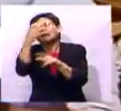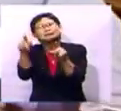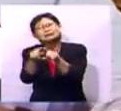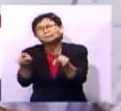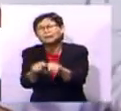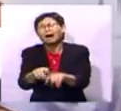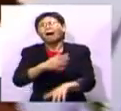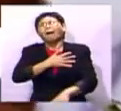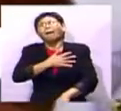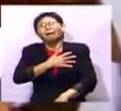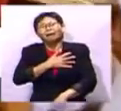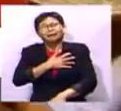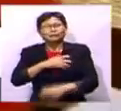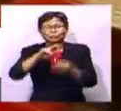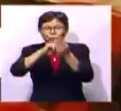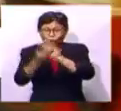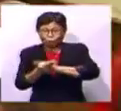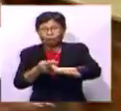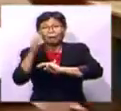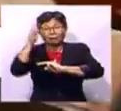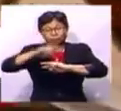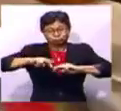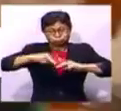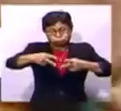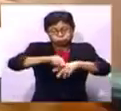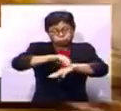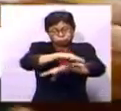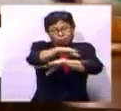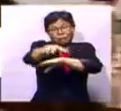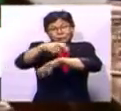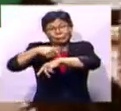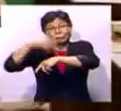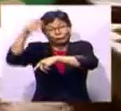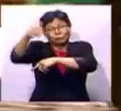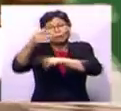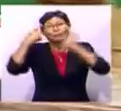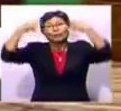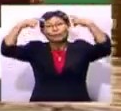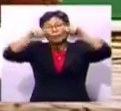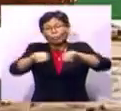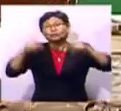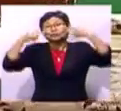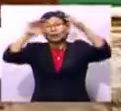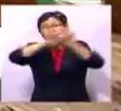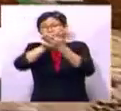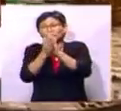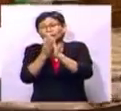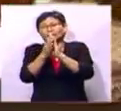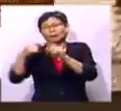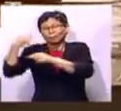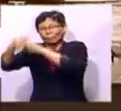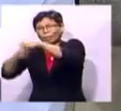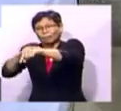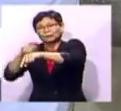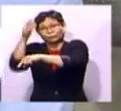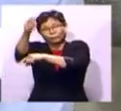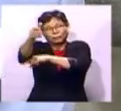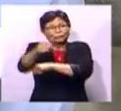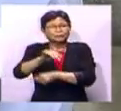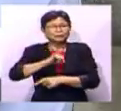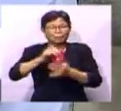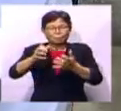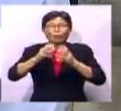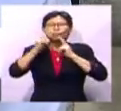yang dilakukan pasti memberi kesan jangka panjang. Guru-guru cemerlang, guru yang mampu membentuk generasi masa hadapan. Saya